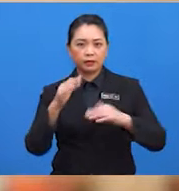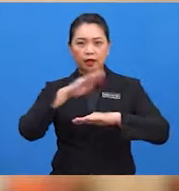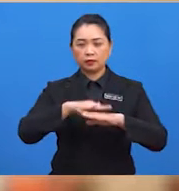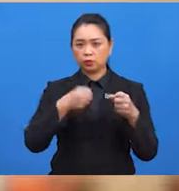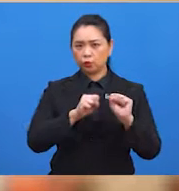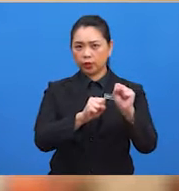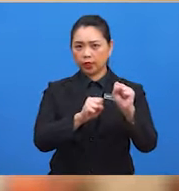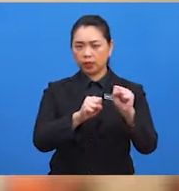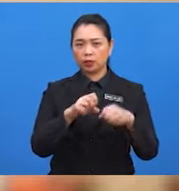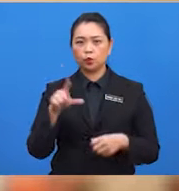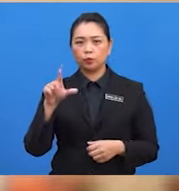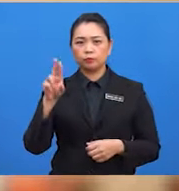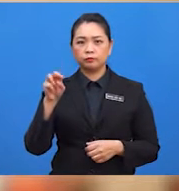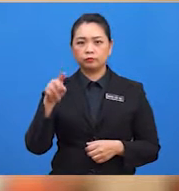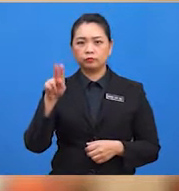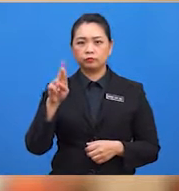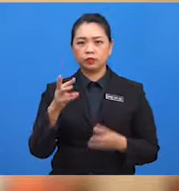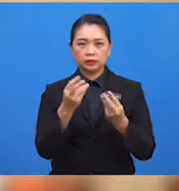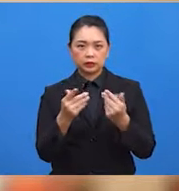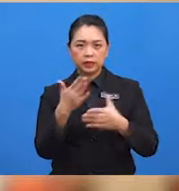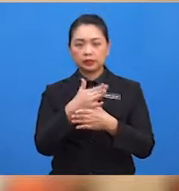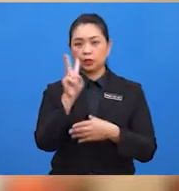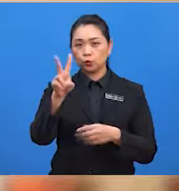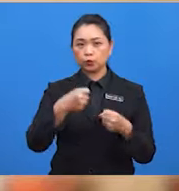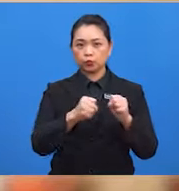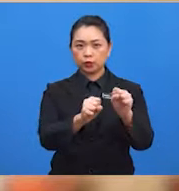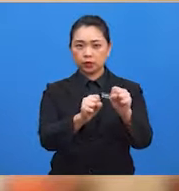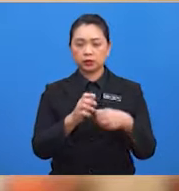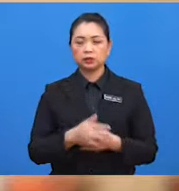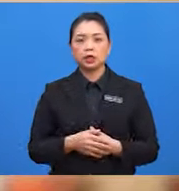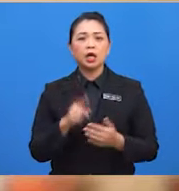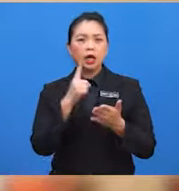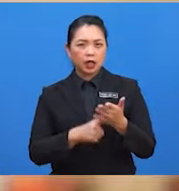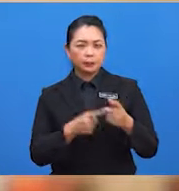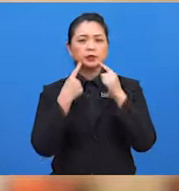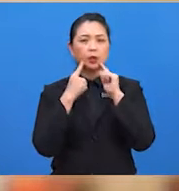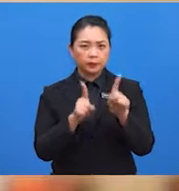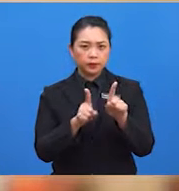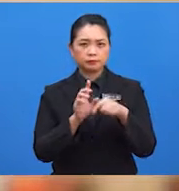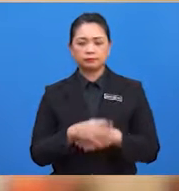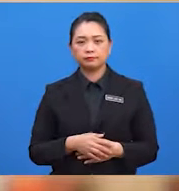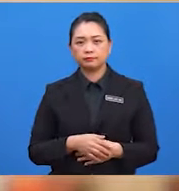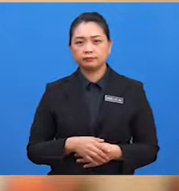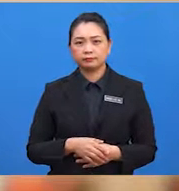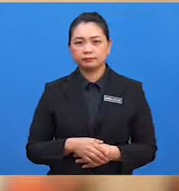Lumpur. B. Tanah di antara dua sungai. Apakah jawapannya murid-murid?